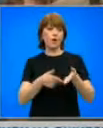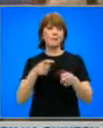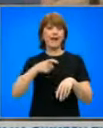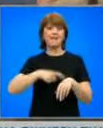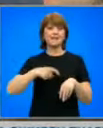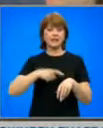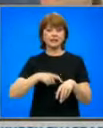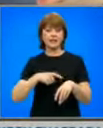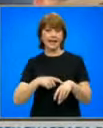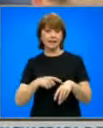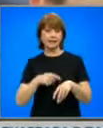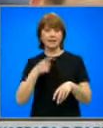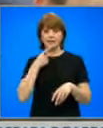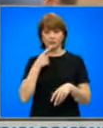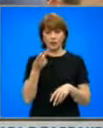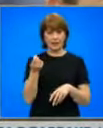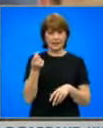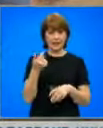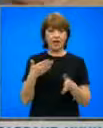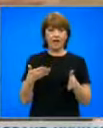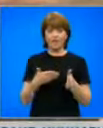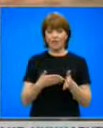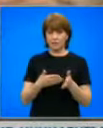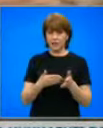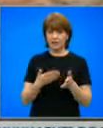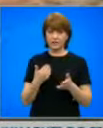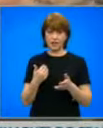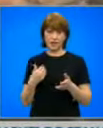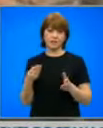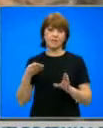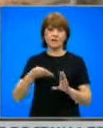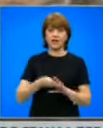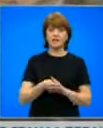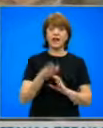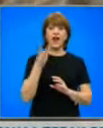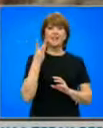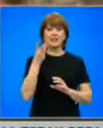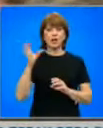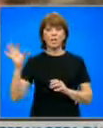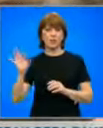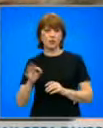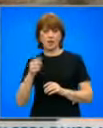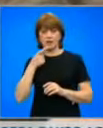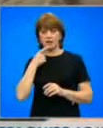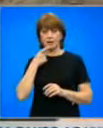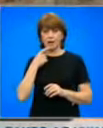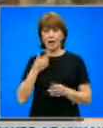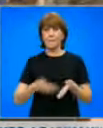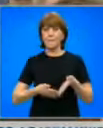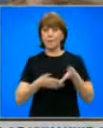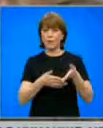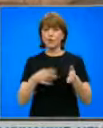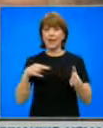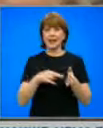да имат някаква глътка въздух. И въпреки, че в момента сме вкарали над 3% от БВП-то за помощи за електроенергията, ще